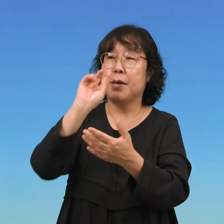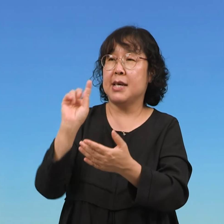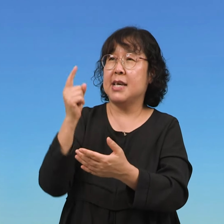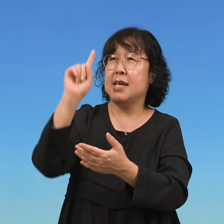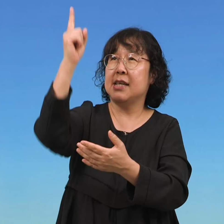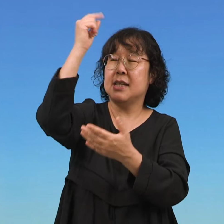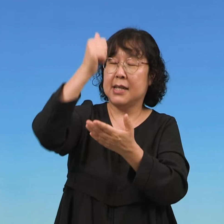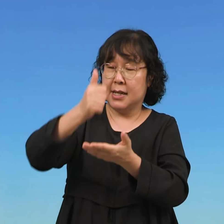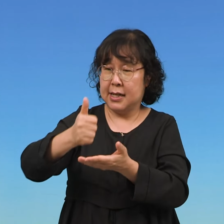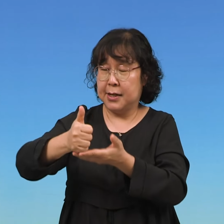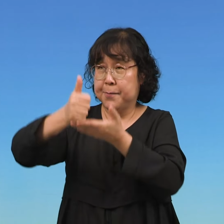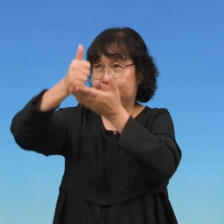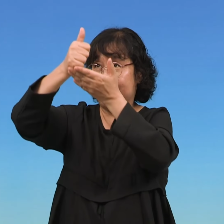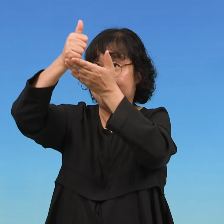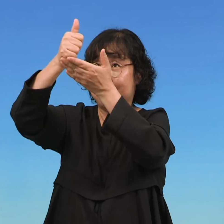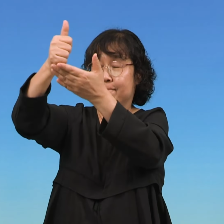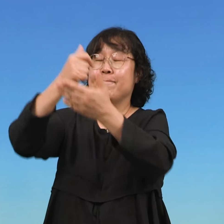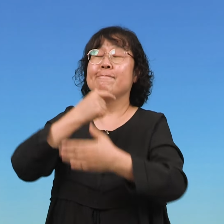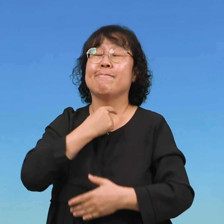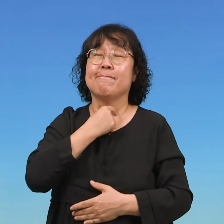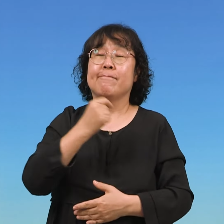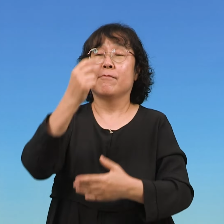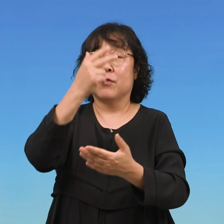이름 높이리 이름도